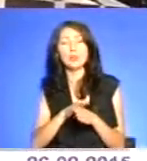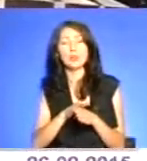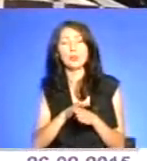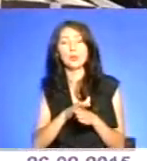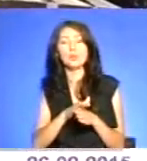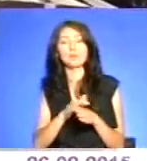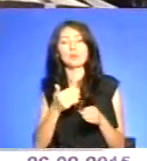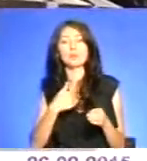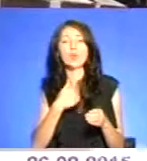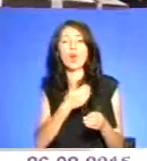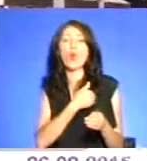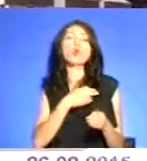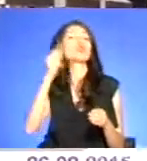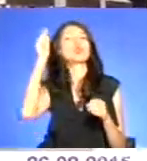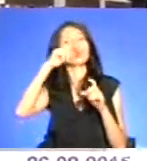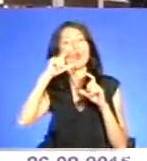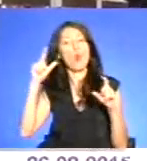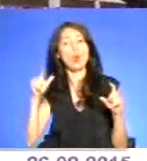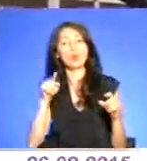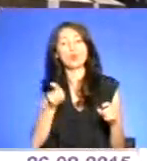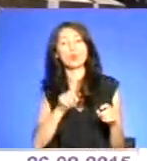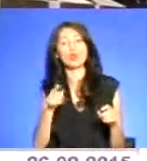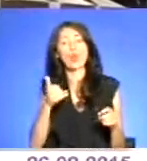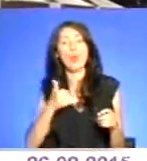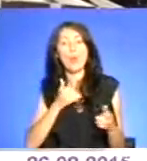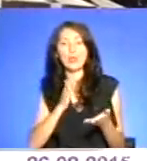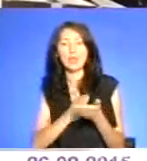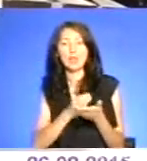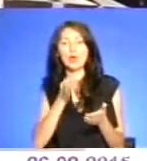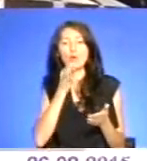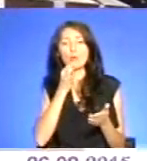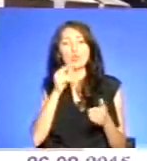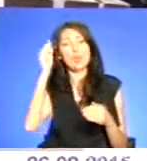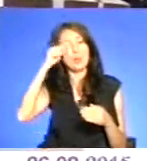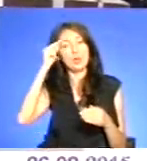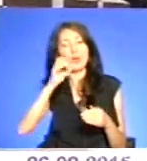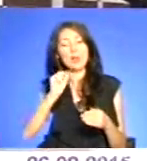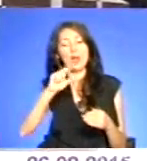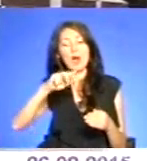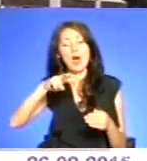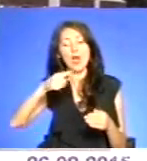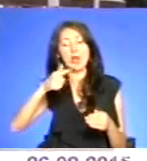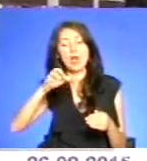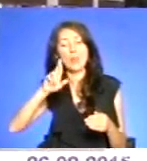Я хочу до школи, тому що в мене є улюблені предмети, такі як алгебра, і я хочу швидше пізнавати щось